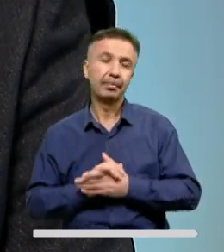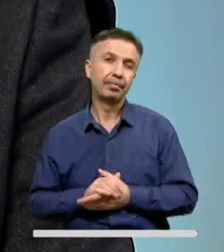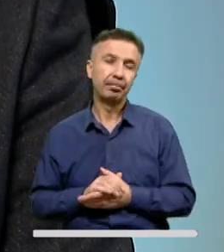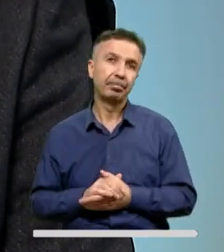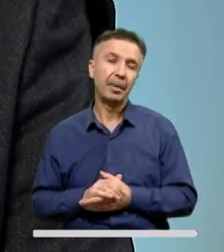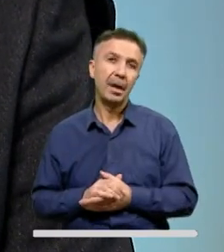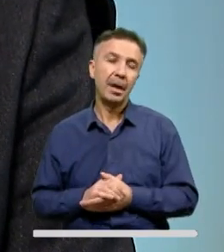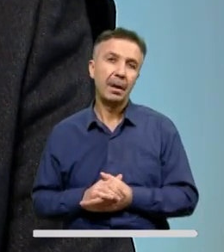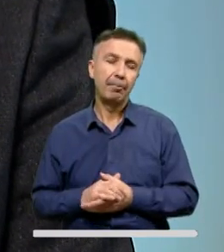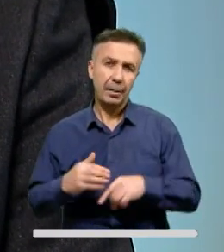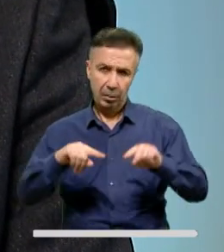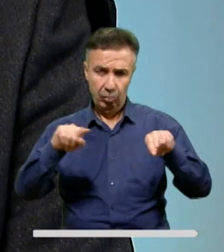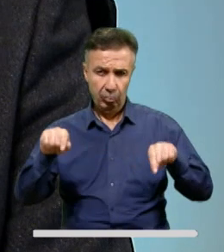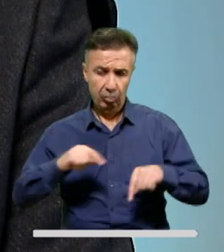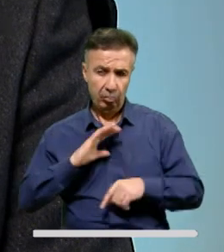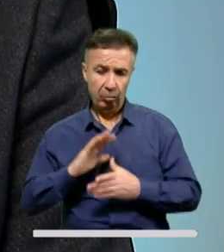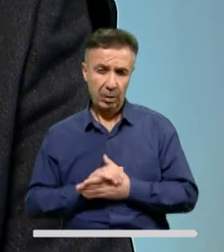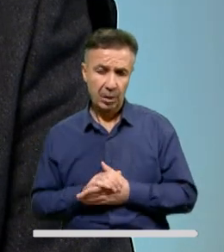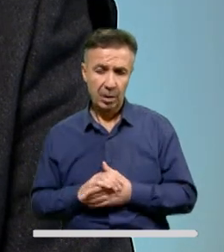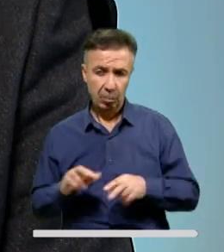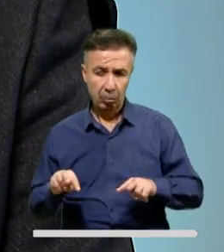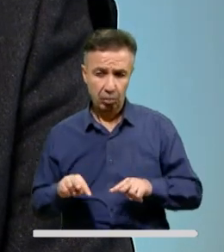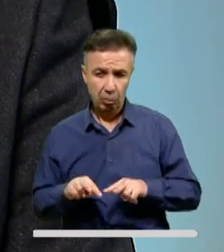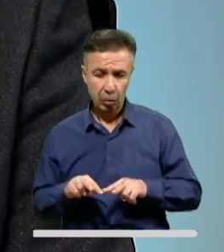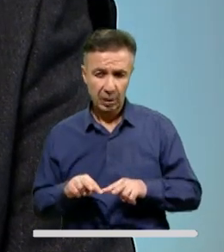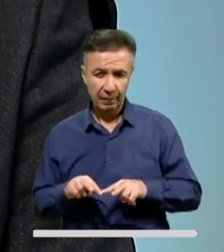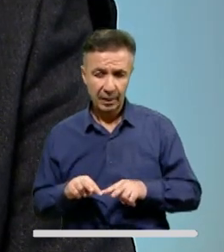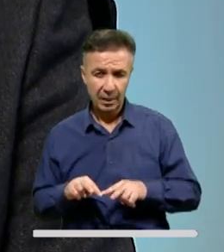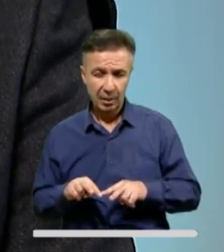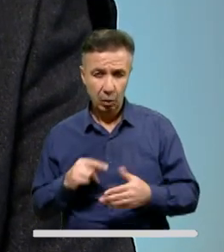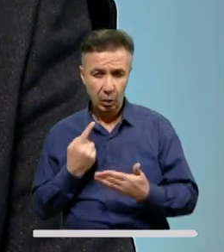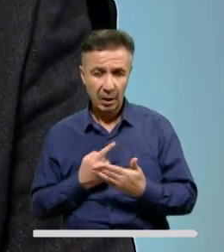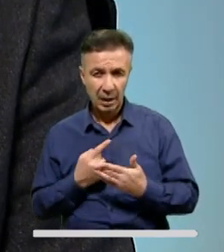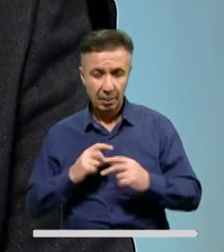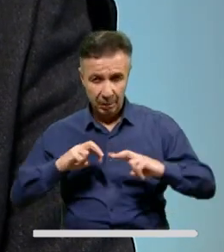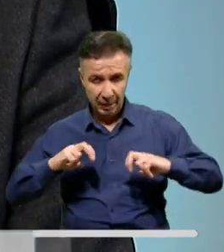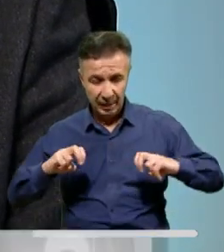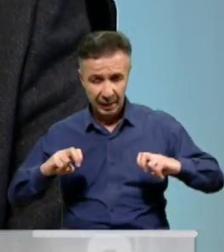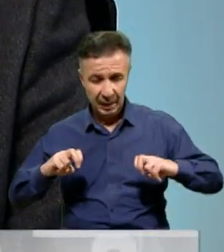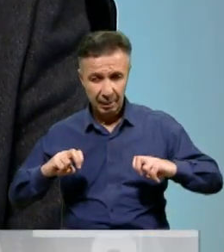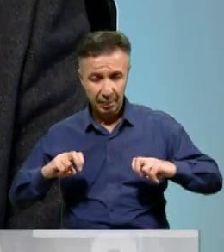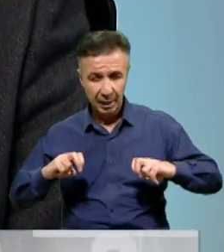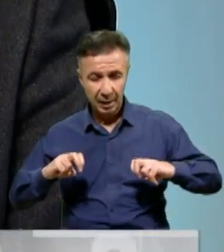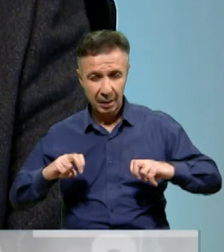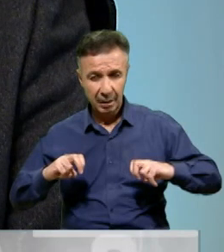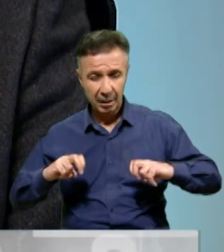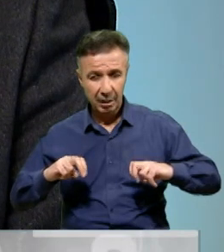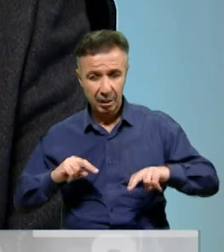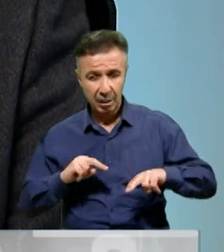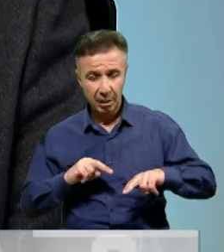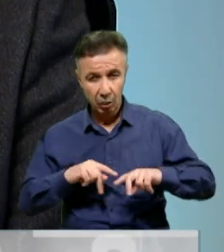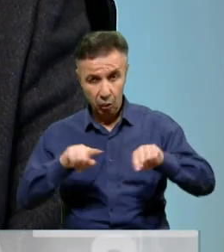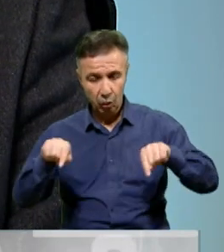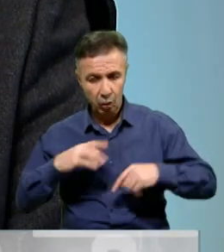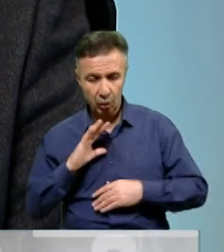bir müessese var biliyorsunuz. Musafları İnceleme Kurulu ve Kıraat Kurulu diye. Şimdi